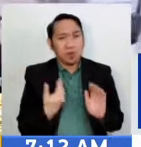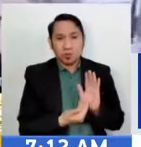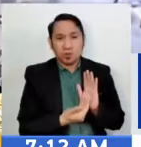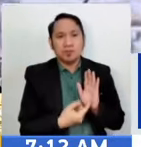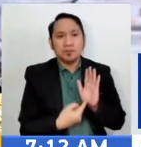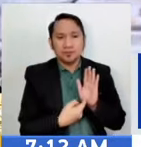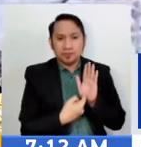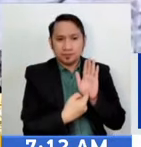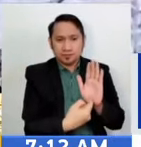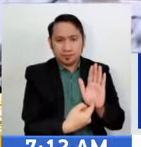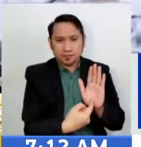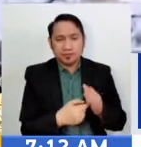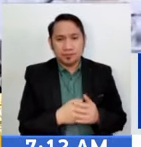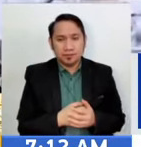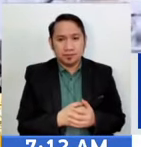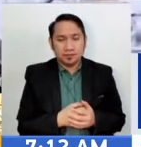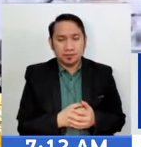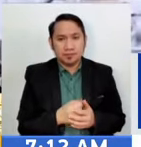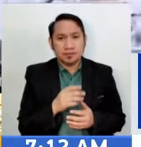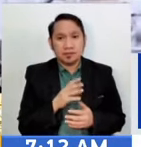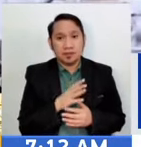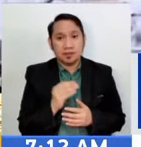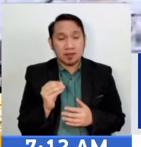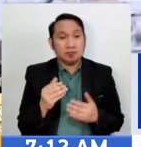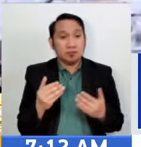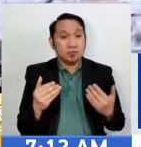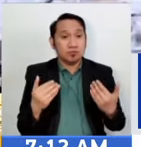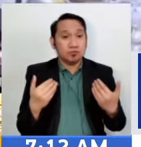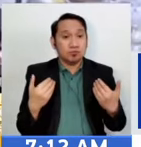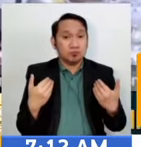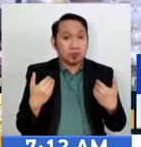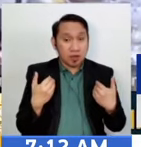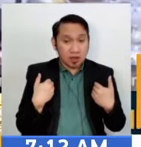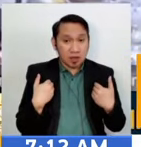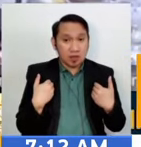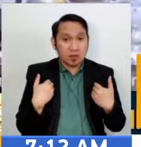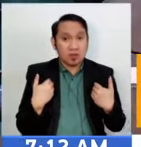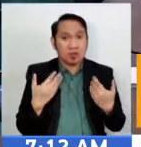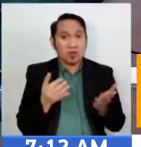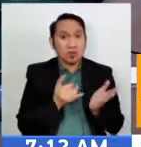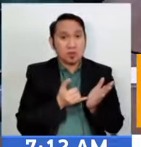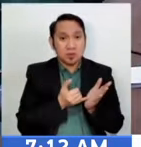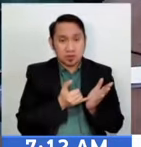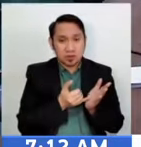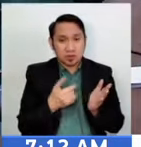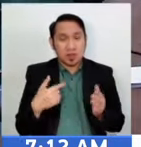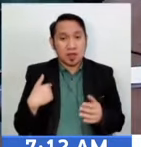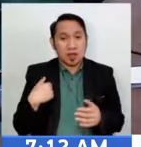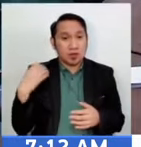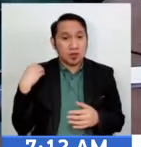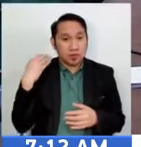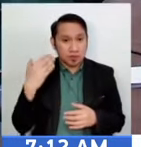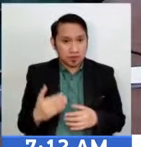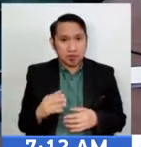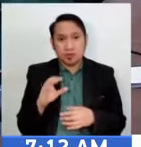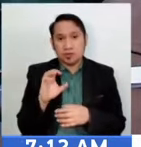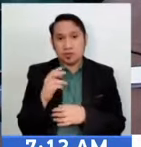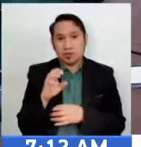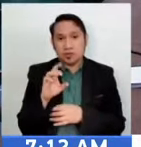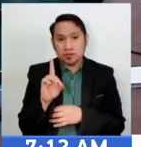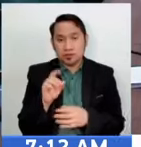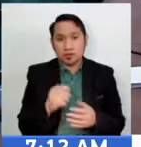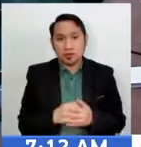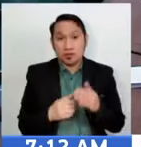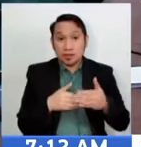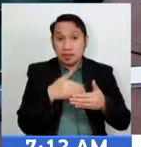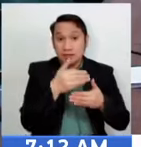practice of holding board meetings and also my integrity as a commissioner. Inireklamo naman si Commissioner Joe Mark Libre